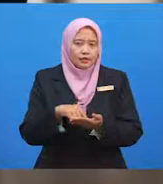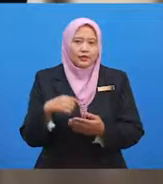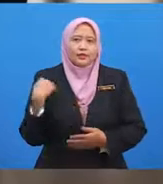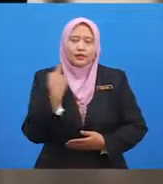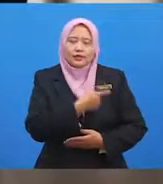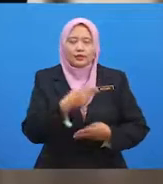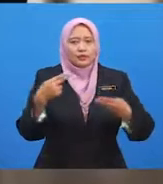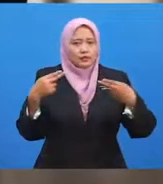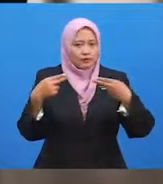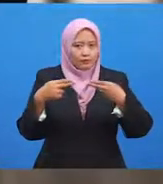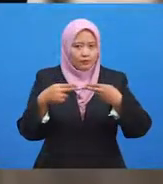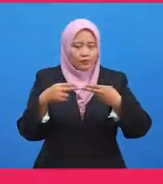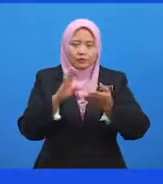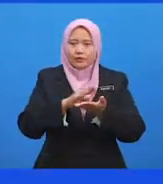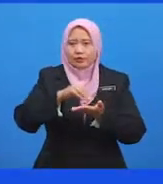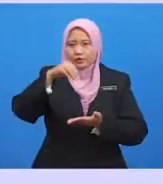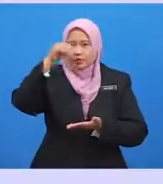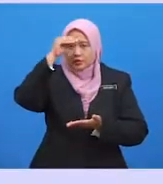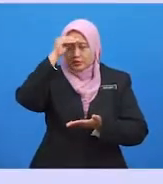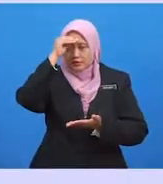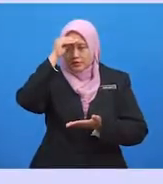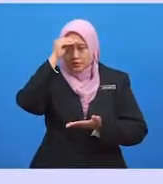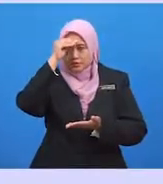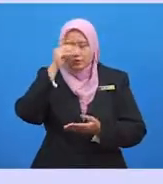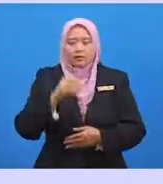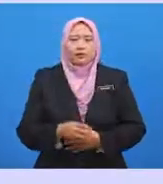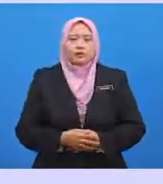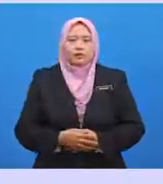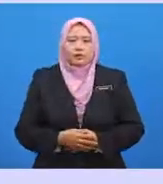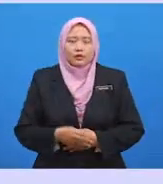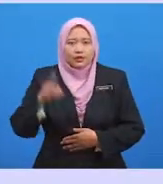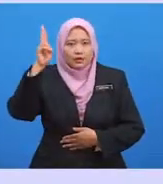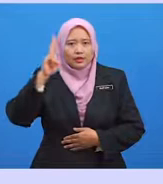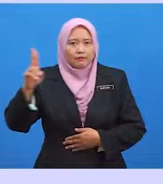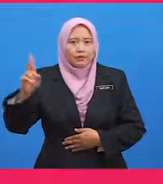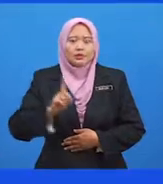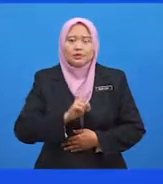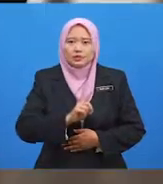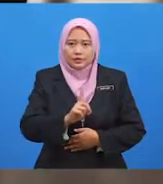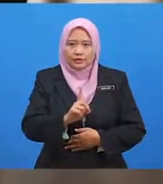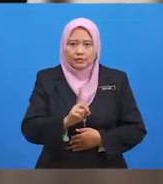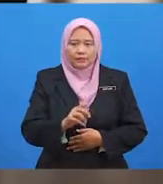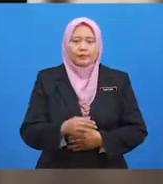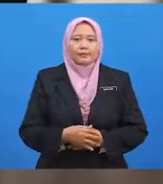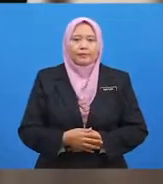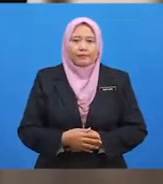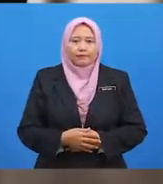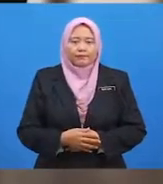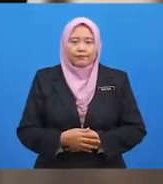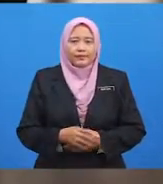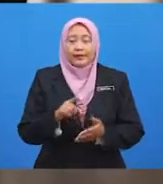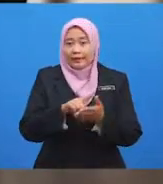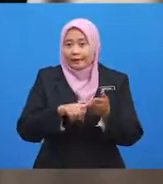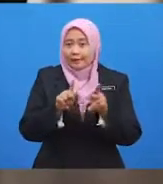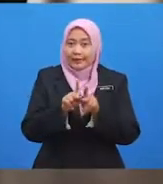lagi pembelajaran kita dalam subjek pendidikan Syariah Islamiyah tingkatan 5 Apa kabar anak-anak muda